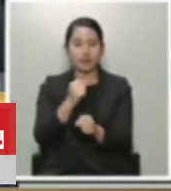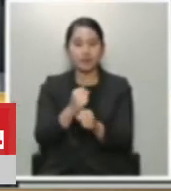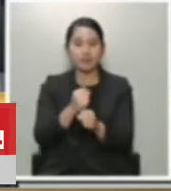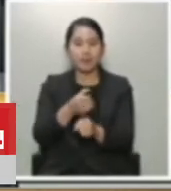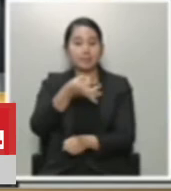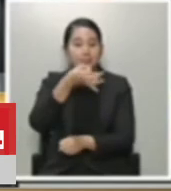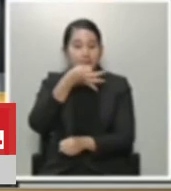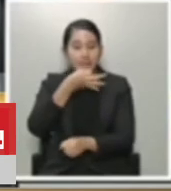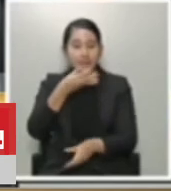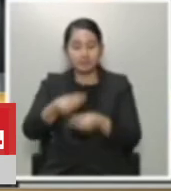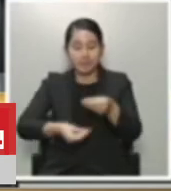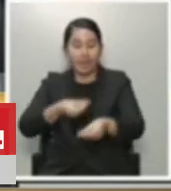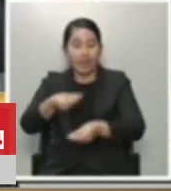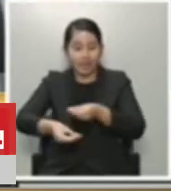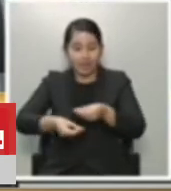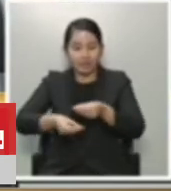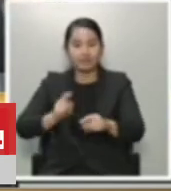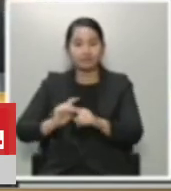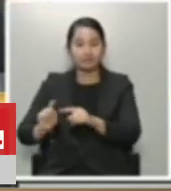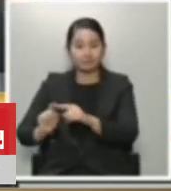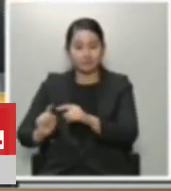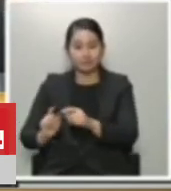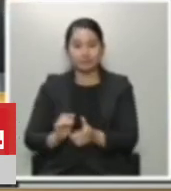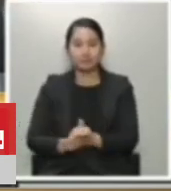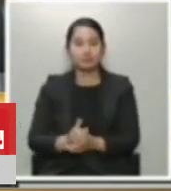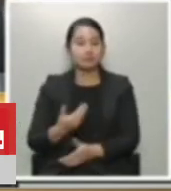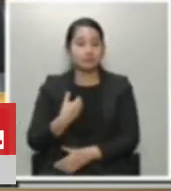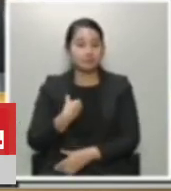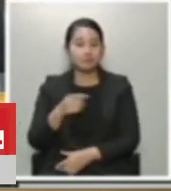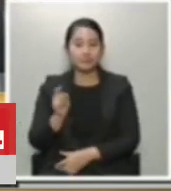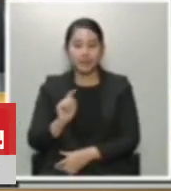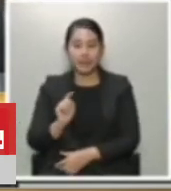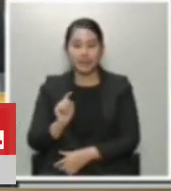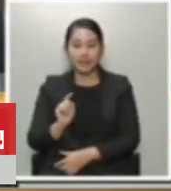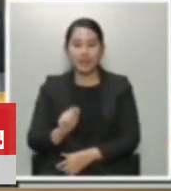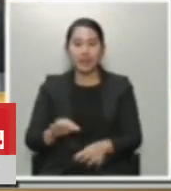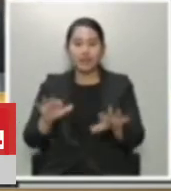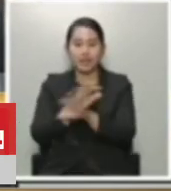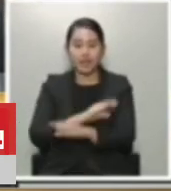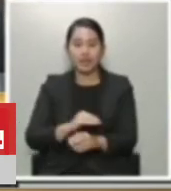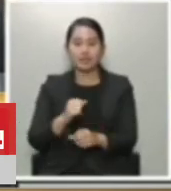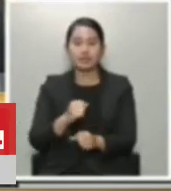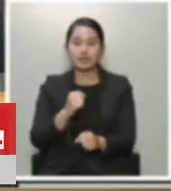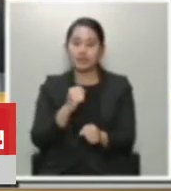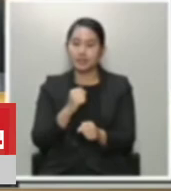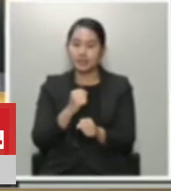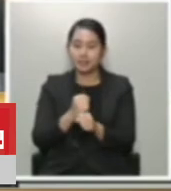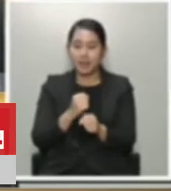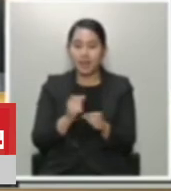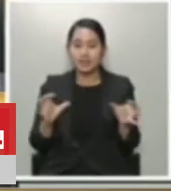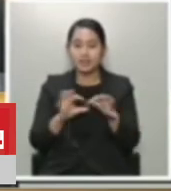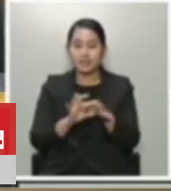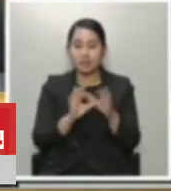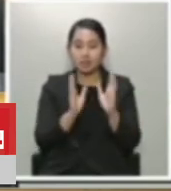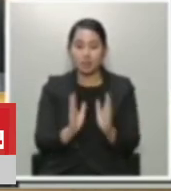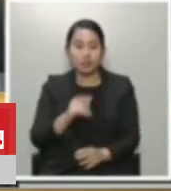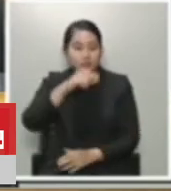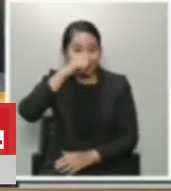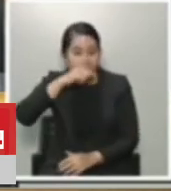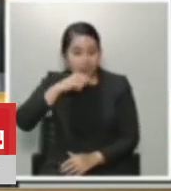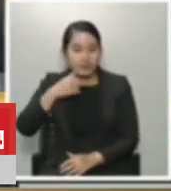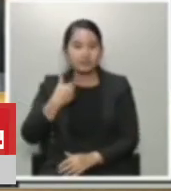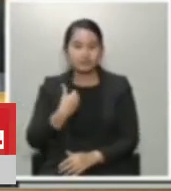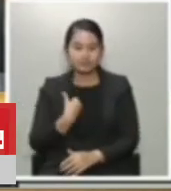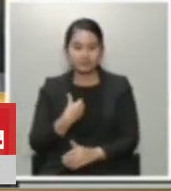ทำมาค้าขายแล้วเนี่ยครับกลุ่มคนเหล่านี้ก็ยังมีนิติสัมพันธ์นะครับที่มีความเชื่อมโยงกับกลุ่มคนไทยที่อยู่ในพื้นที่ค่อนข้างม